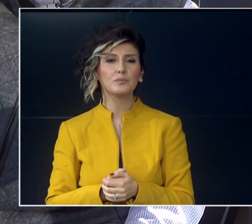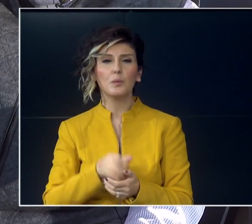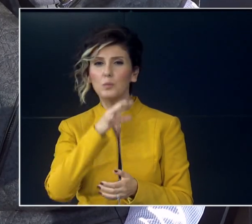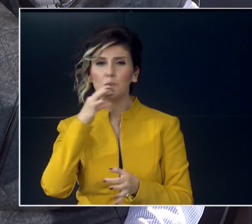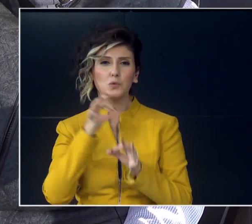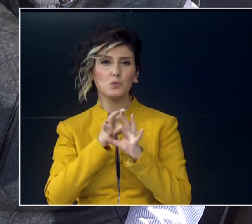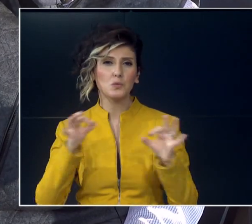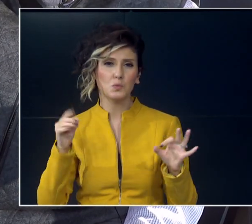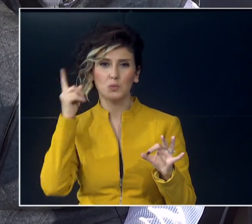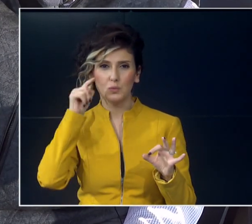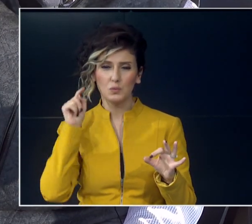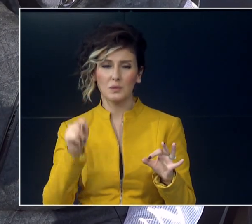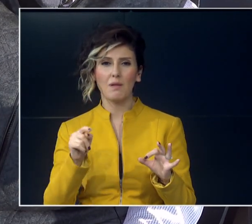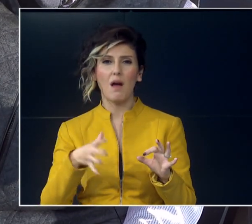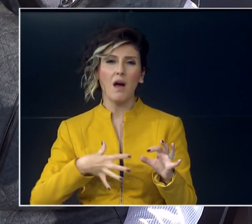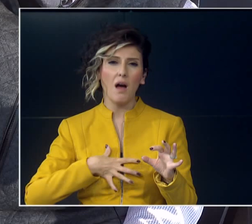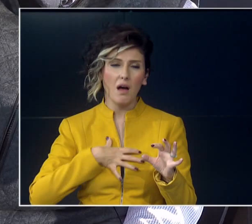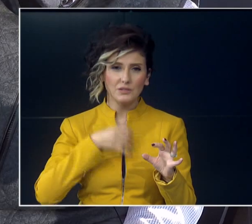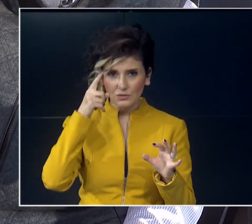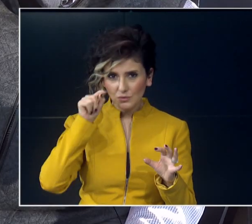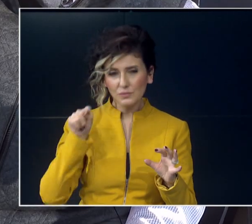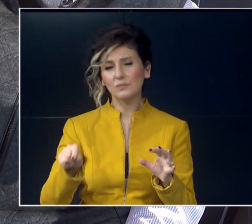umutsuzluk üzerine, acı üzerine,